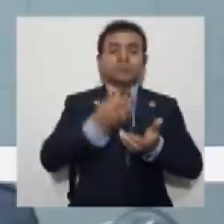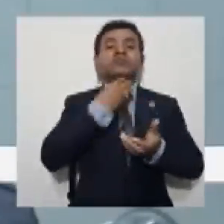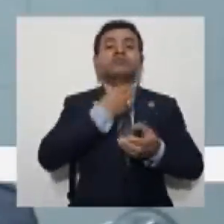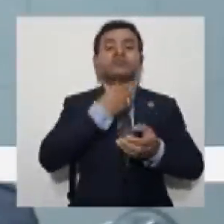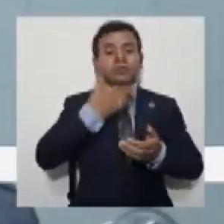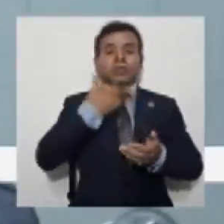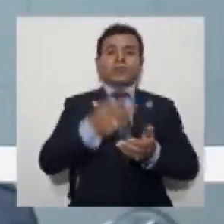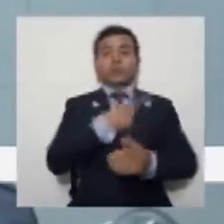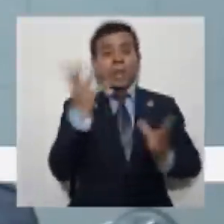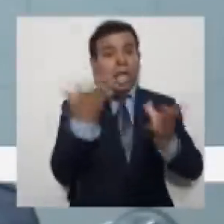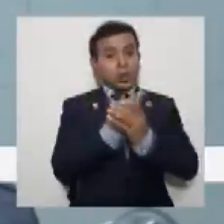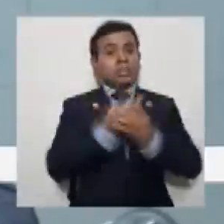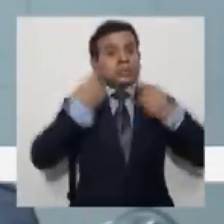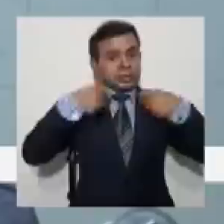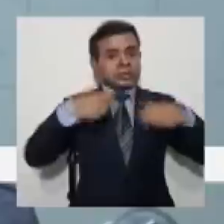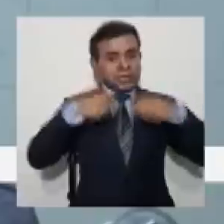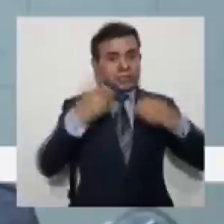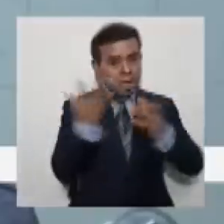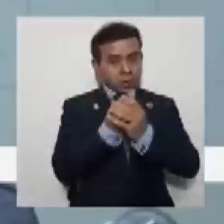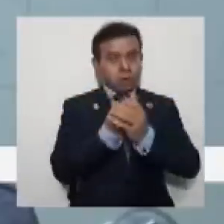থাকুন, সুস্থ থাকুন,